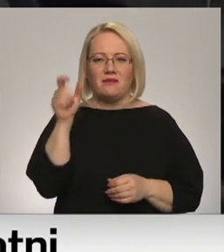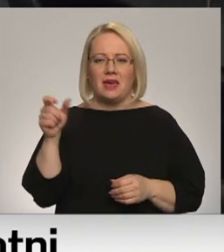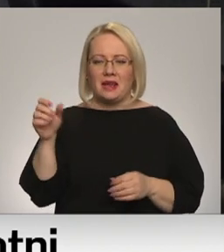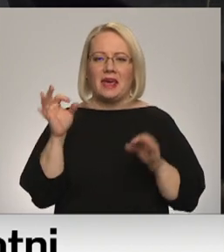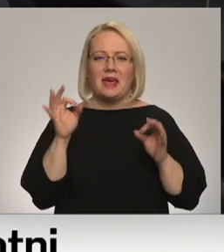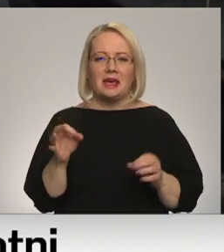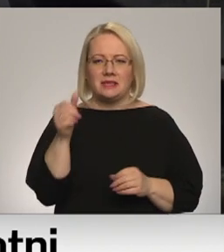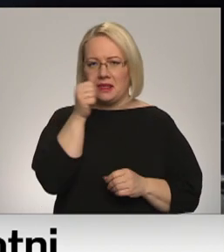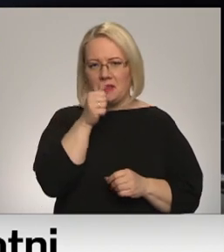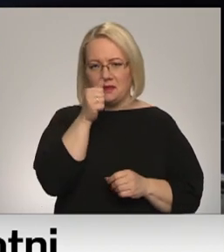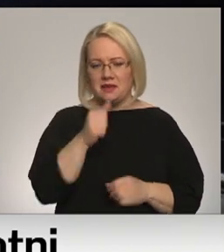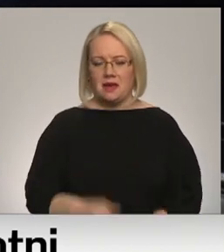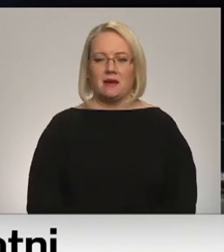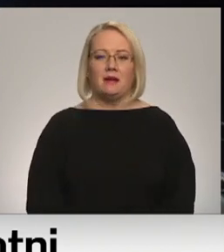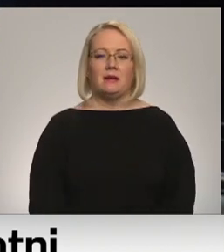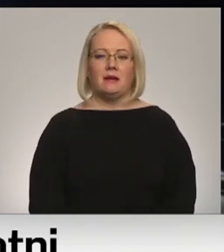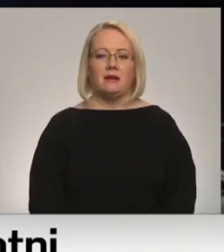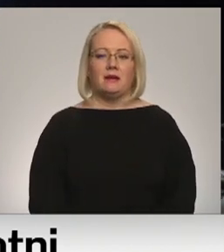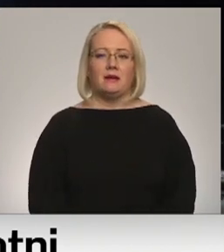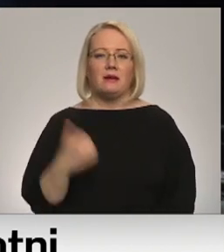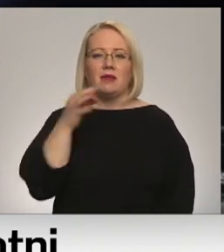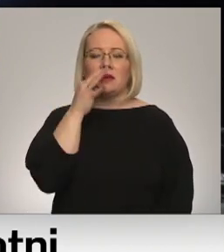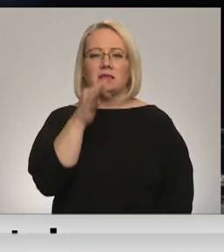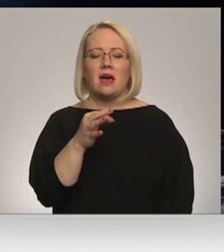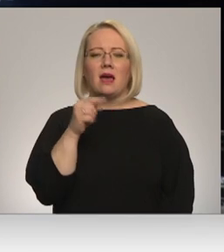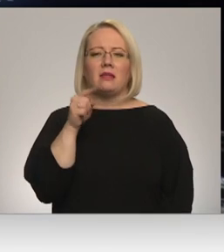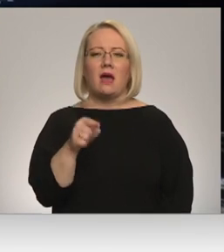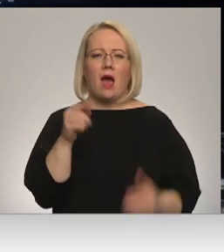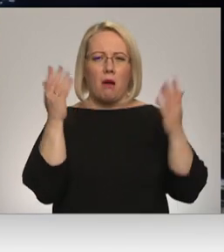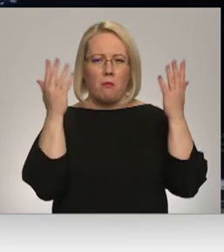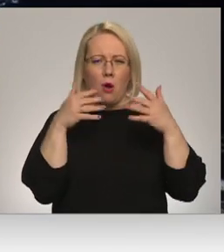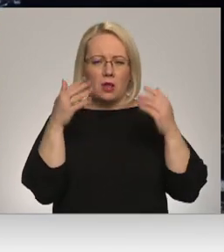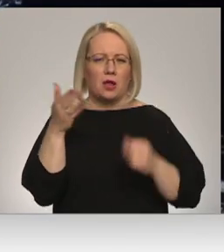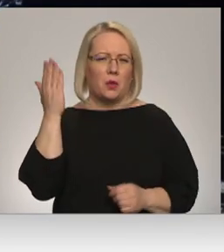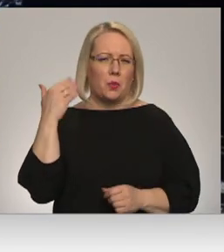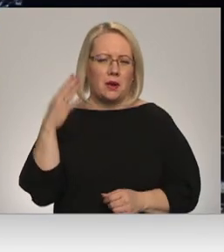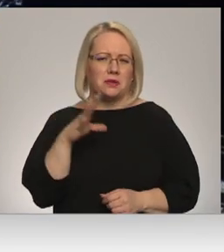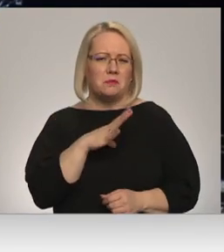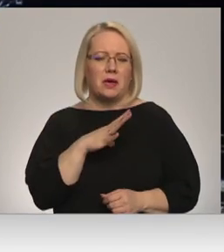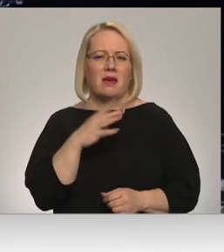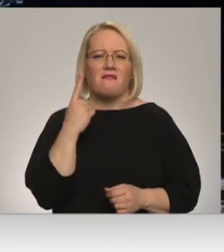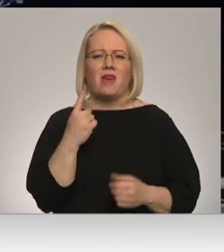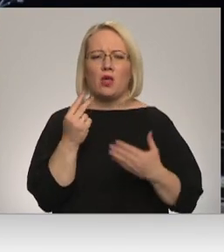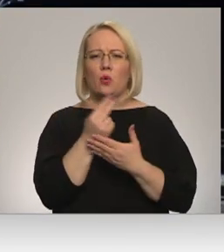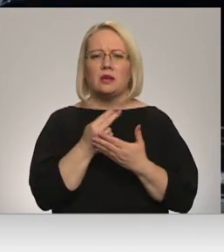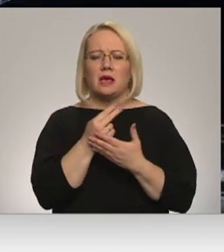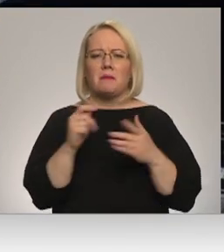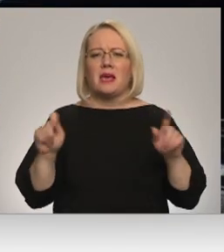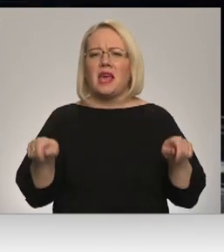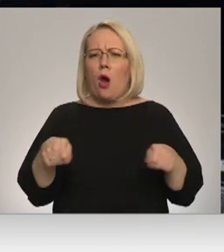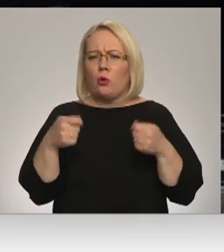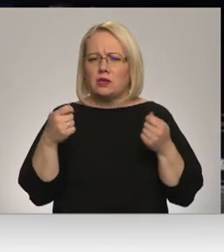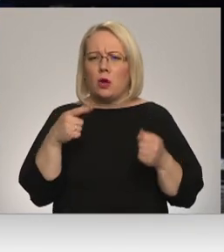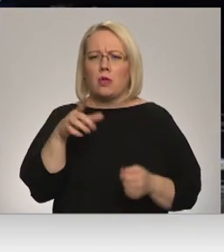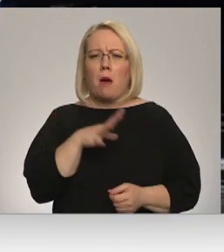nesot ticējuši. Tas tā politika tajā laikā bija diezgan viennozīmīgi ieaudzināta, tā bija